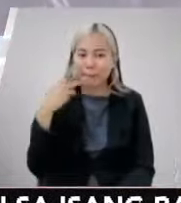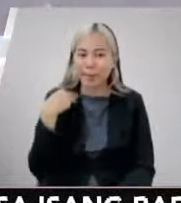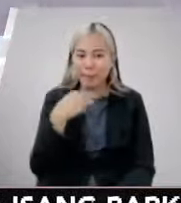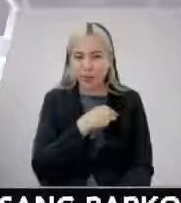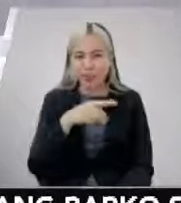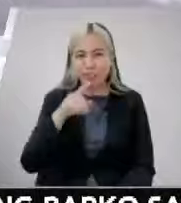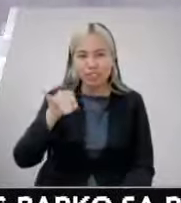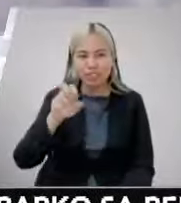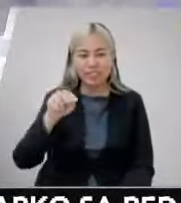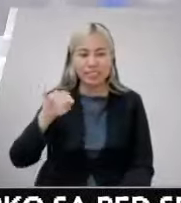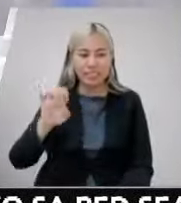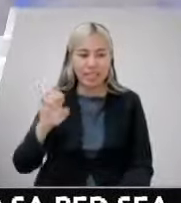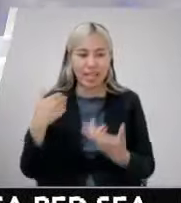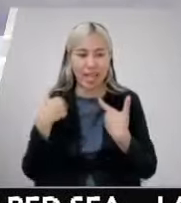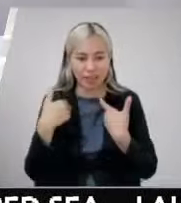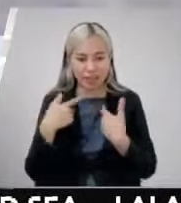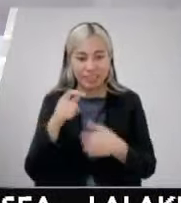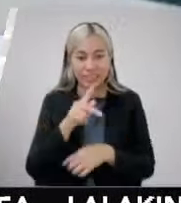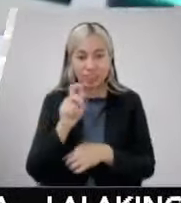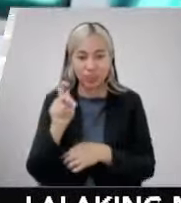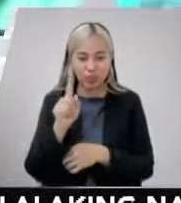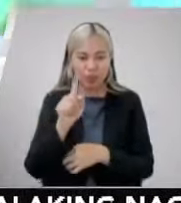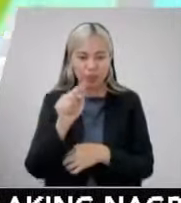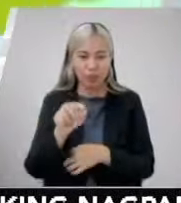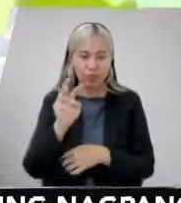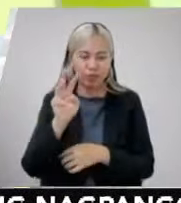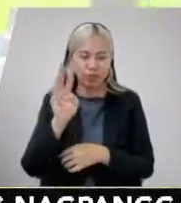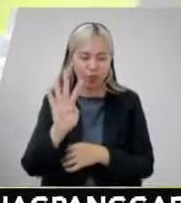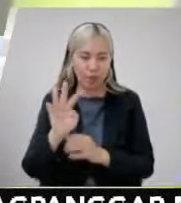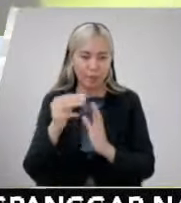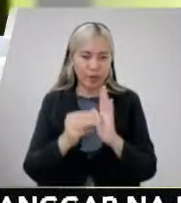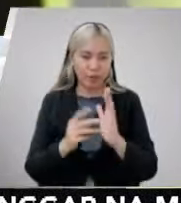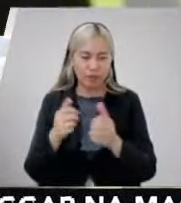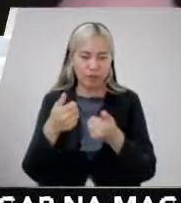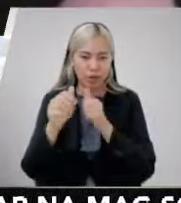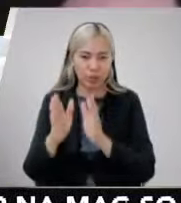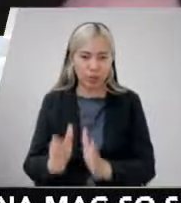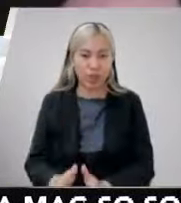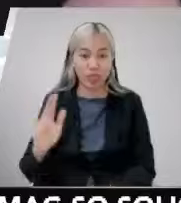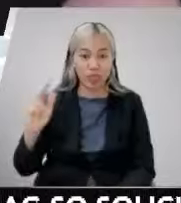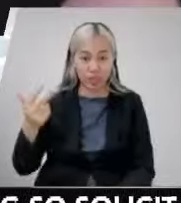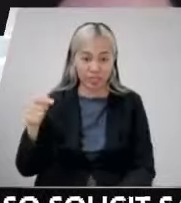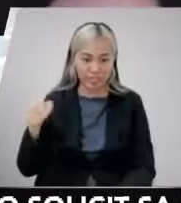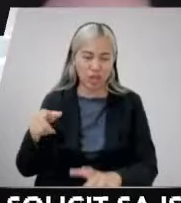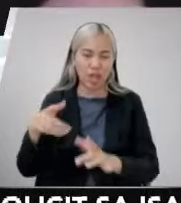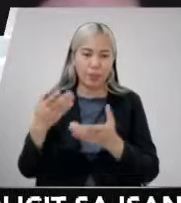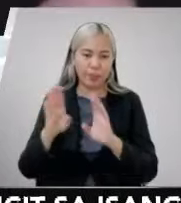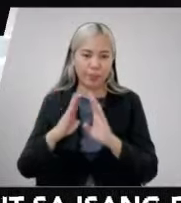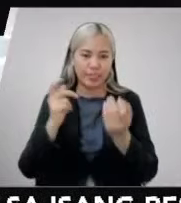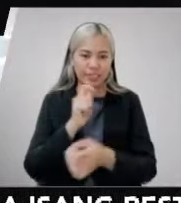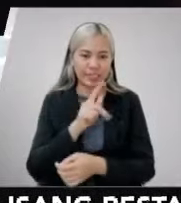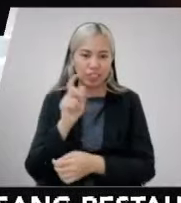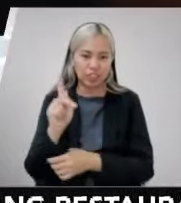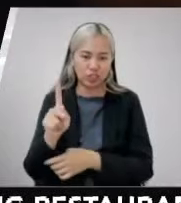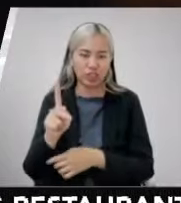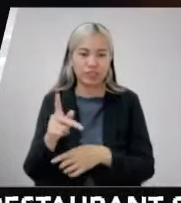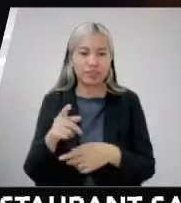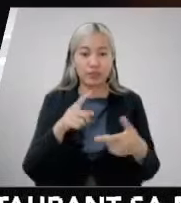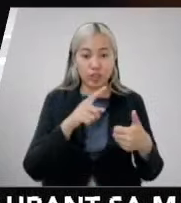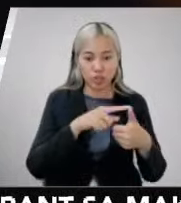na ang kanyang account. Si Jennie ang ikatlong Blackpink member na nagbukas ng TikTok account, kasunod ni na Rosie at